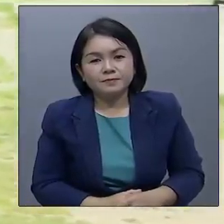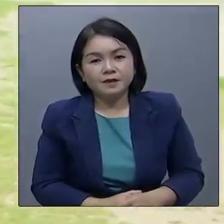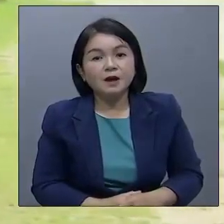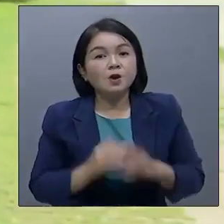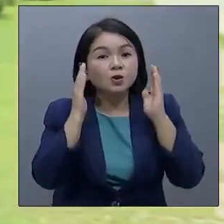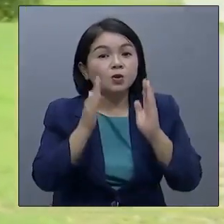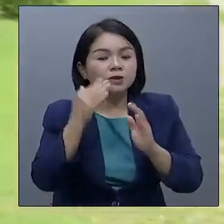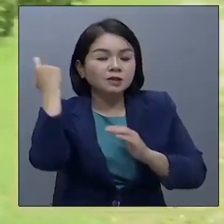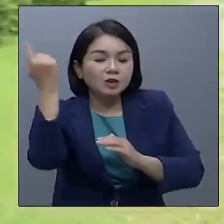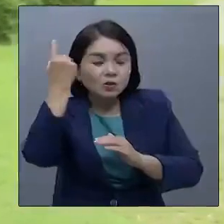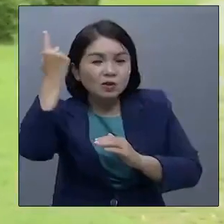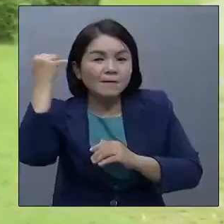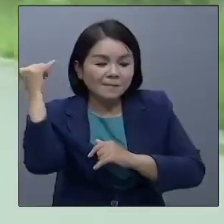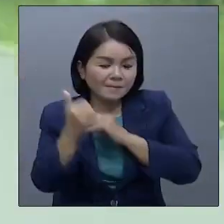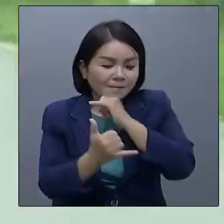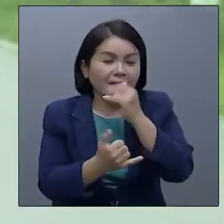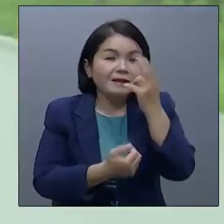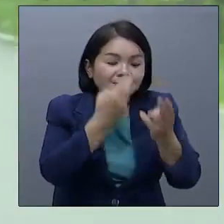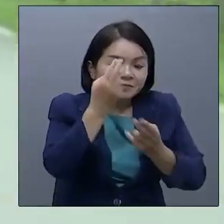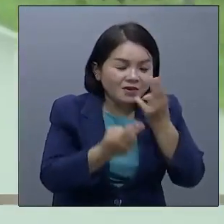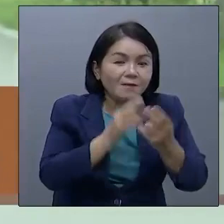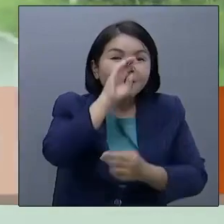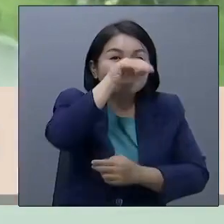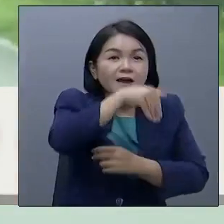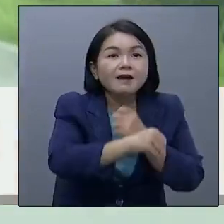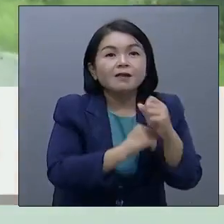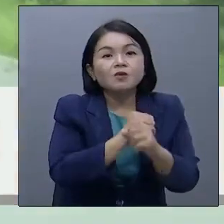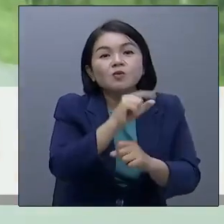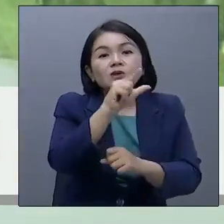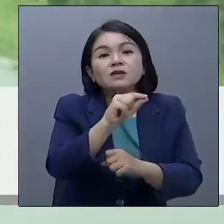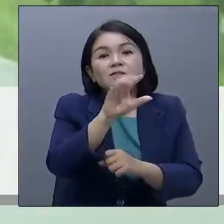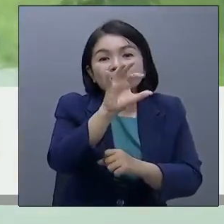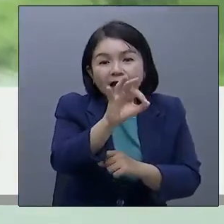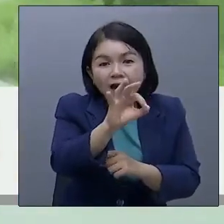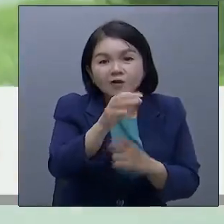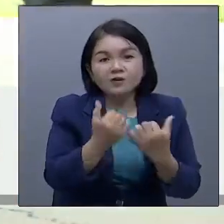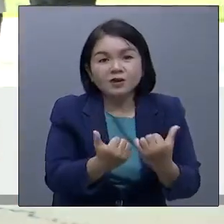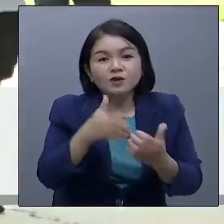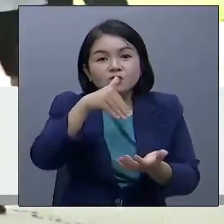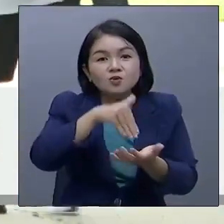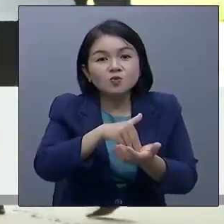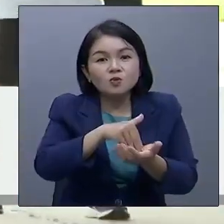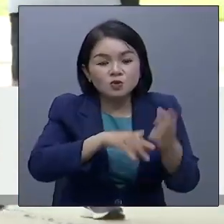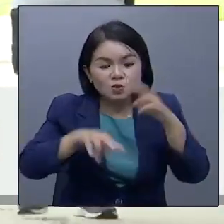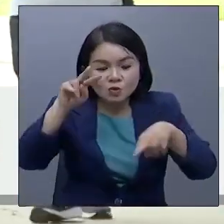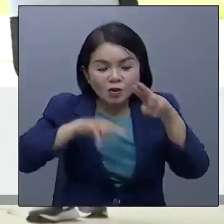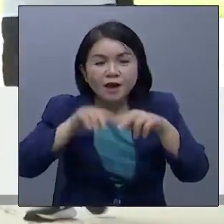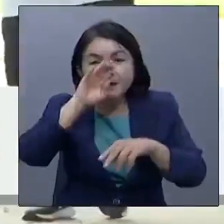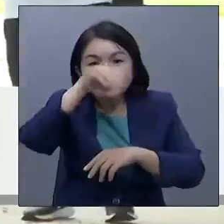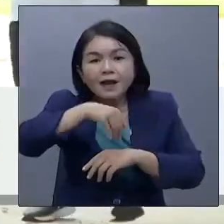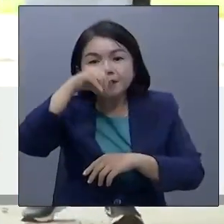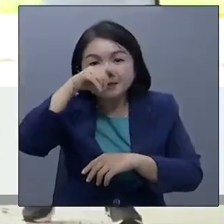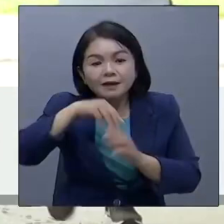นักท่องเที่ยวและประชาชนเดินทางไปเยี่ยมช้างพลายศักดิ์สุรินทร์อายุ29ปีที่ศูนย์อนุรักษ์ช้างไทยอำเภอห้างฉัดจังหวัดลำปาง